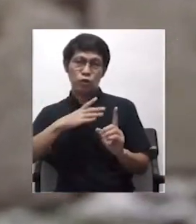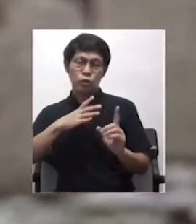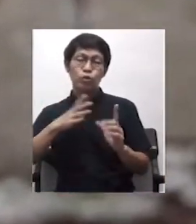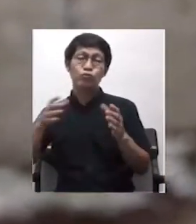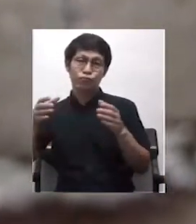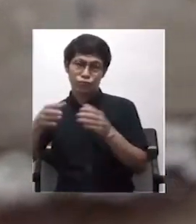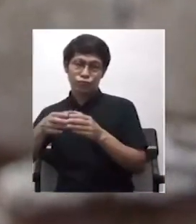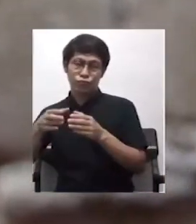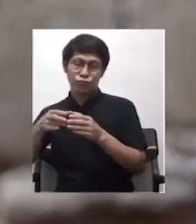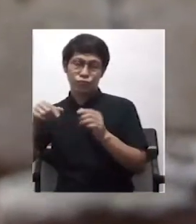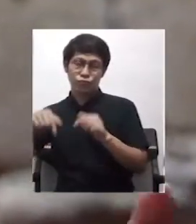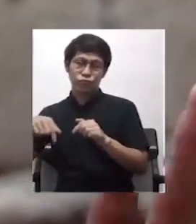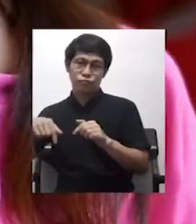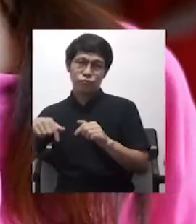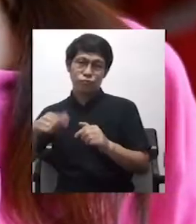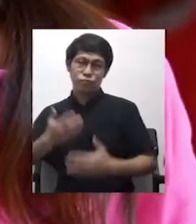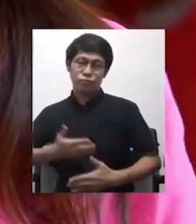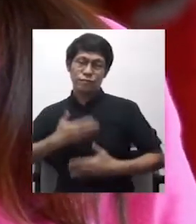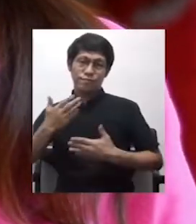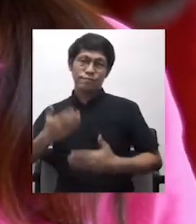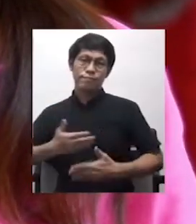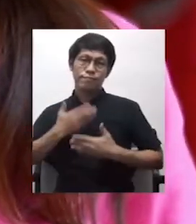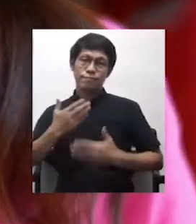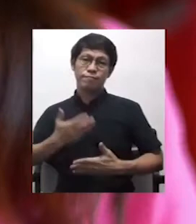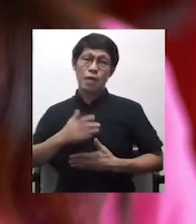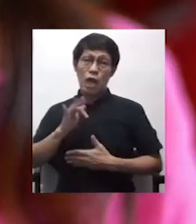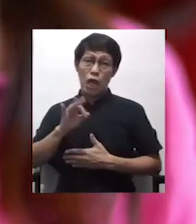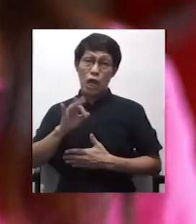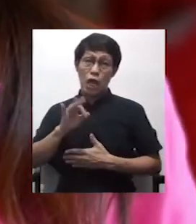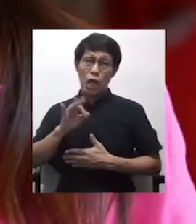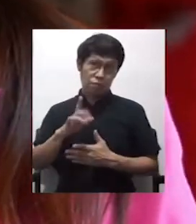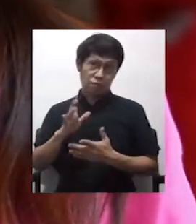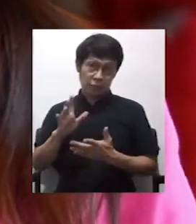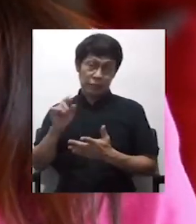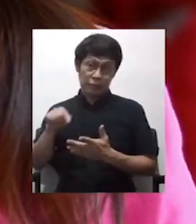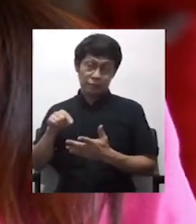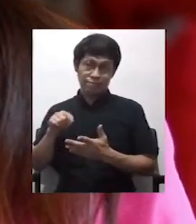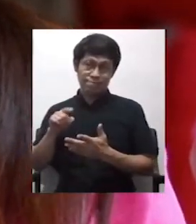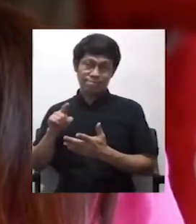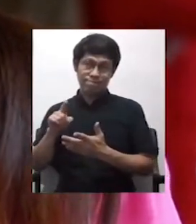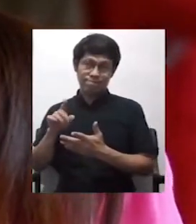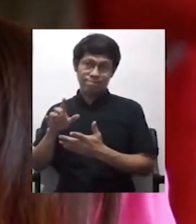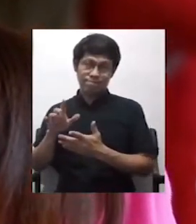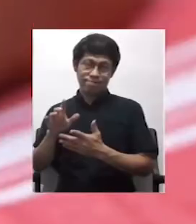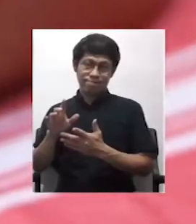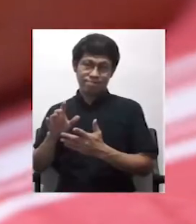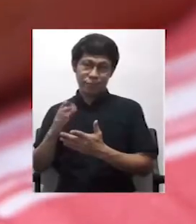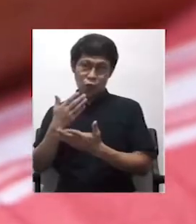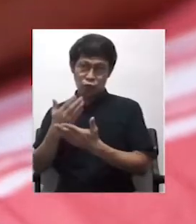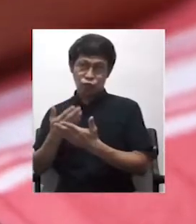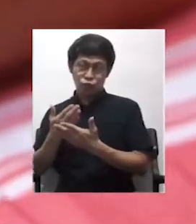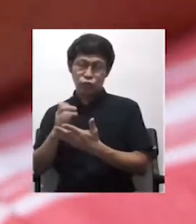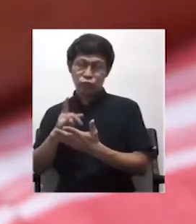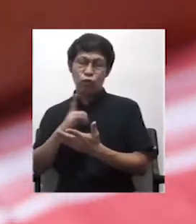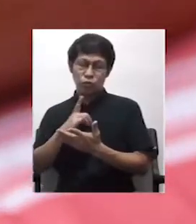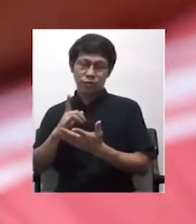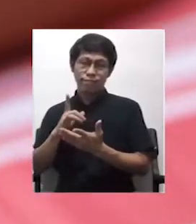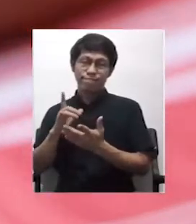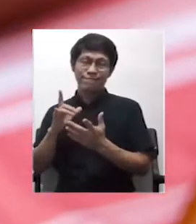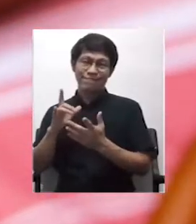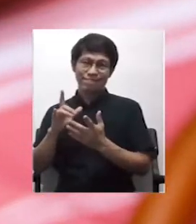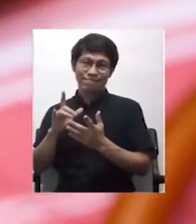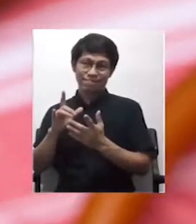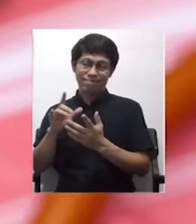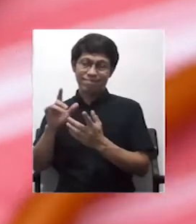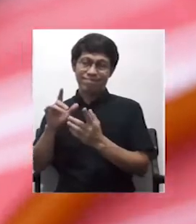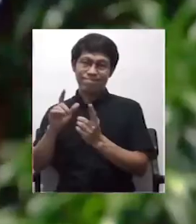po siya na mismong nakilala. Hanggang sa kami na lang po yung nag-uusap, hindi na po kami sumasali sa GC. Lagi po